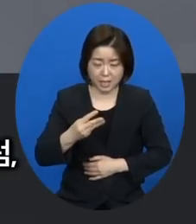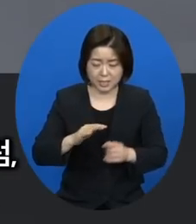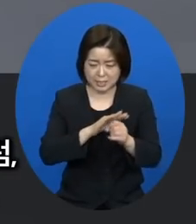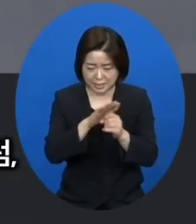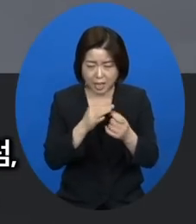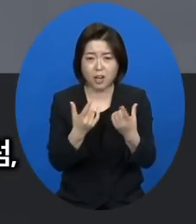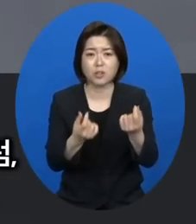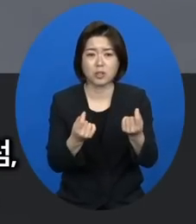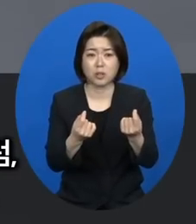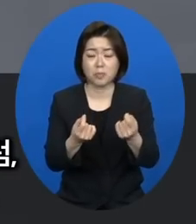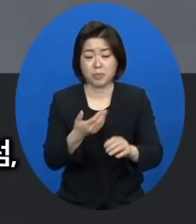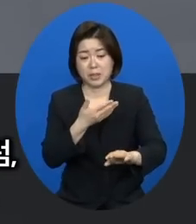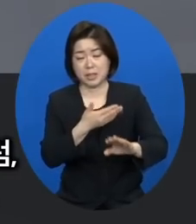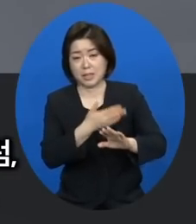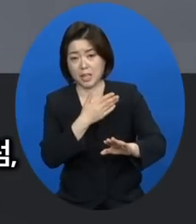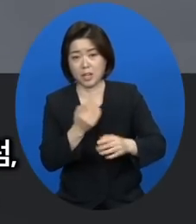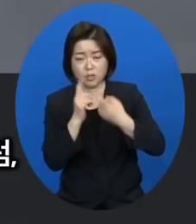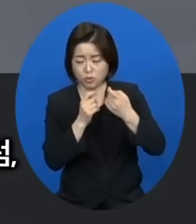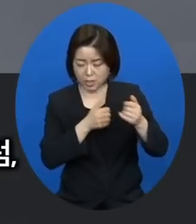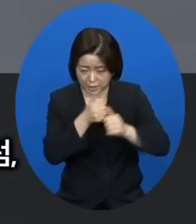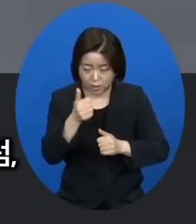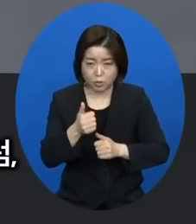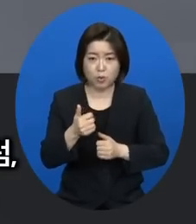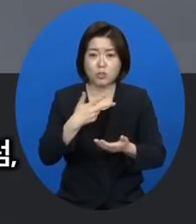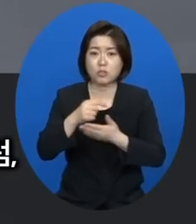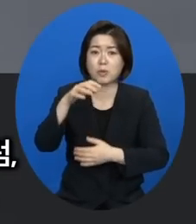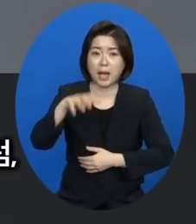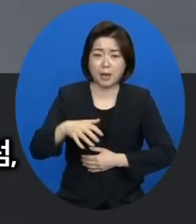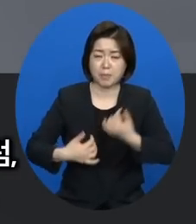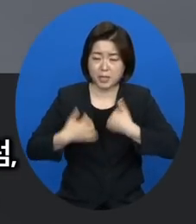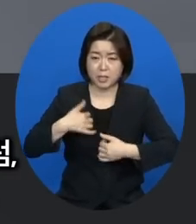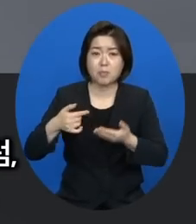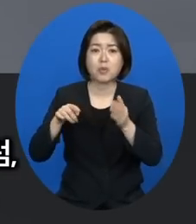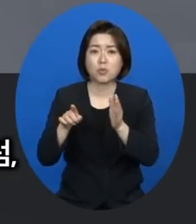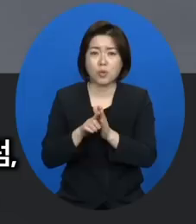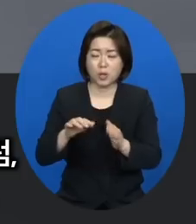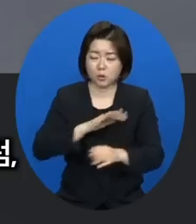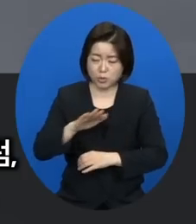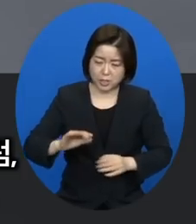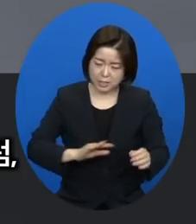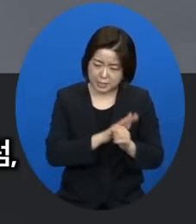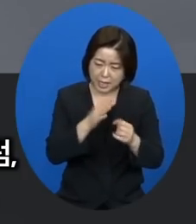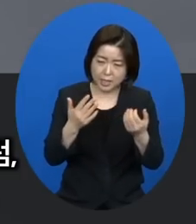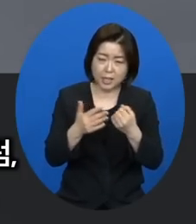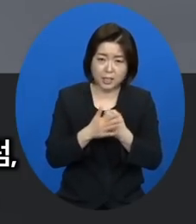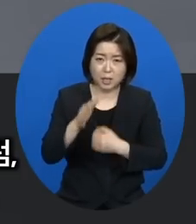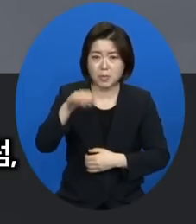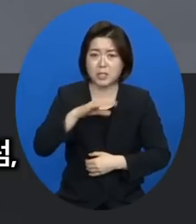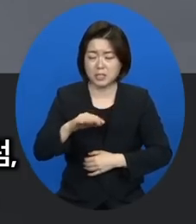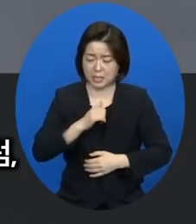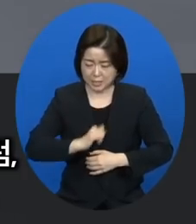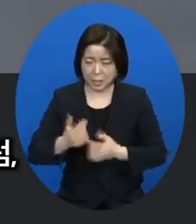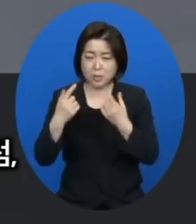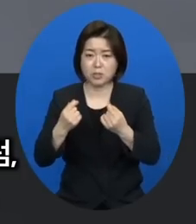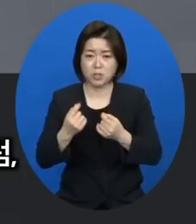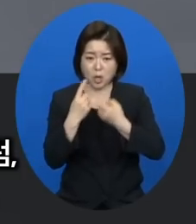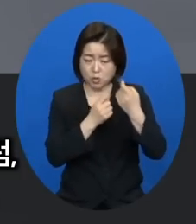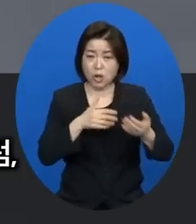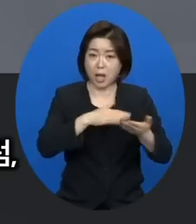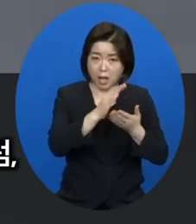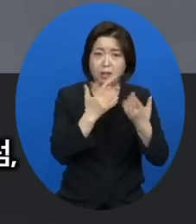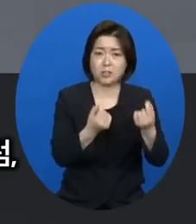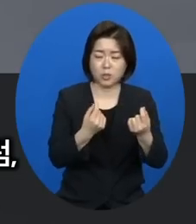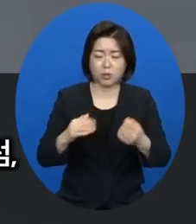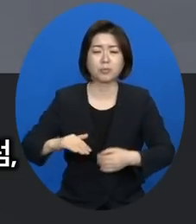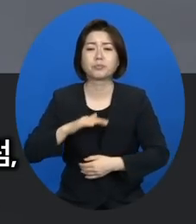다른 유혹을 이기고 주께서 그 앞에 기쁨을 위하여 우리를 사랑하심으로 십자가를 참아내셨던, 그래서 그 유혹을 물리치셨던 것처럼